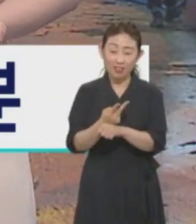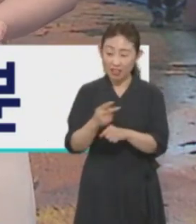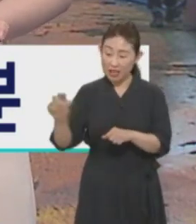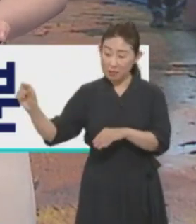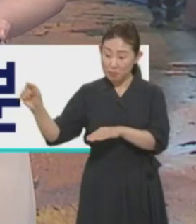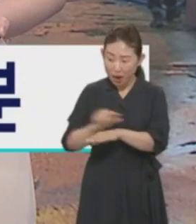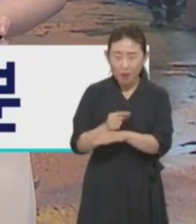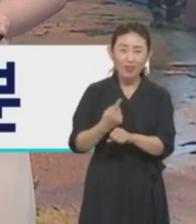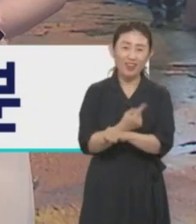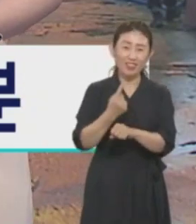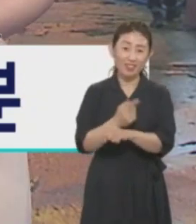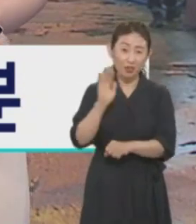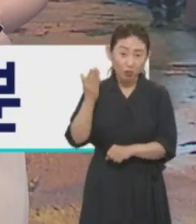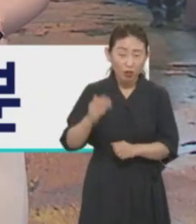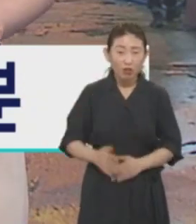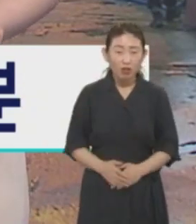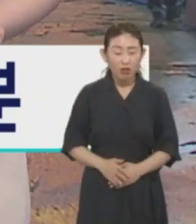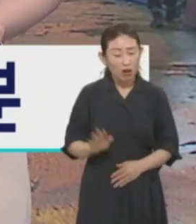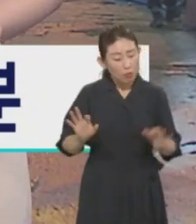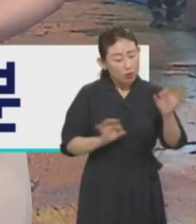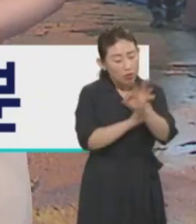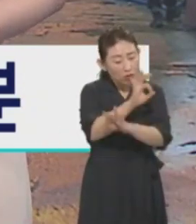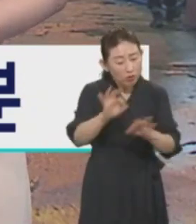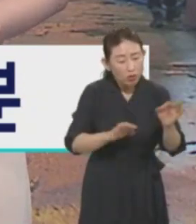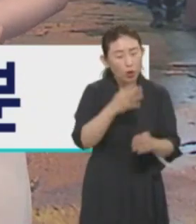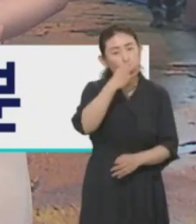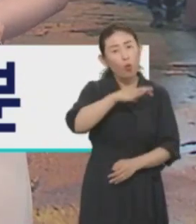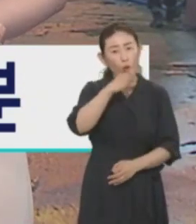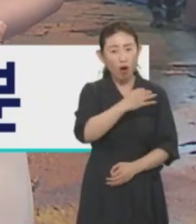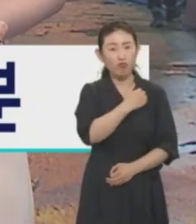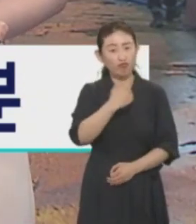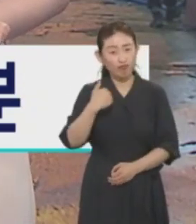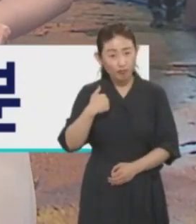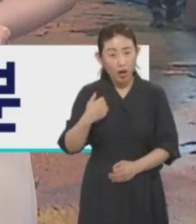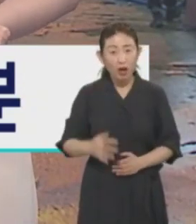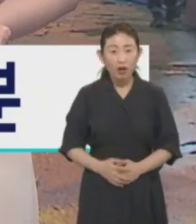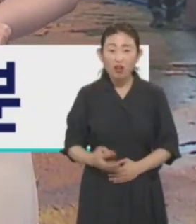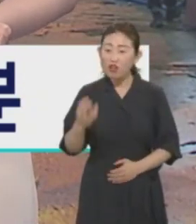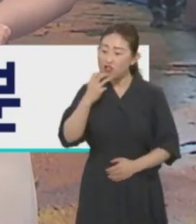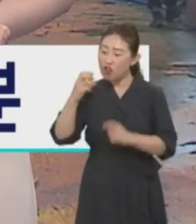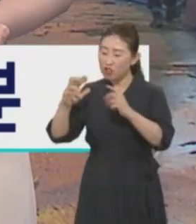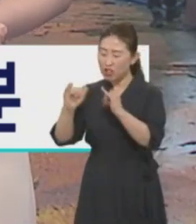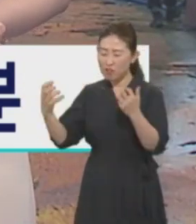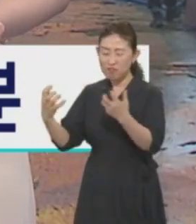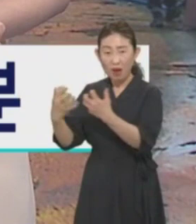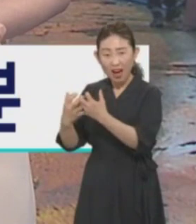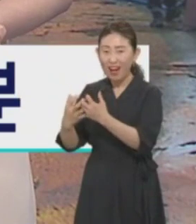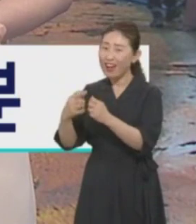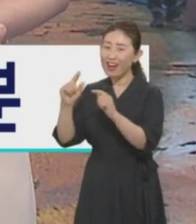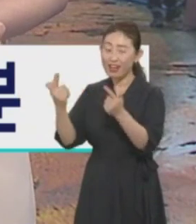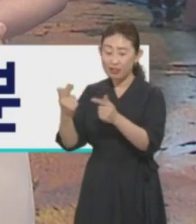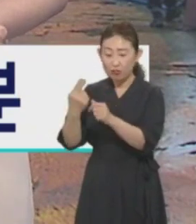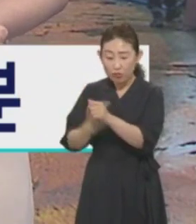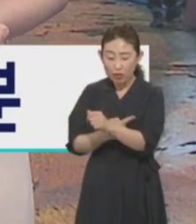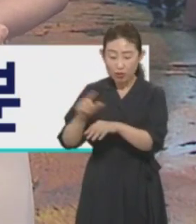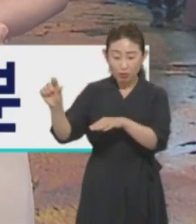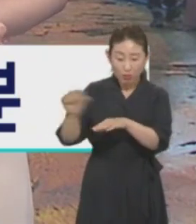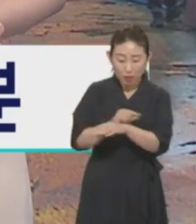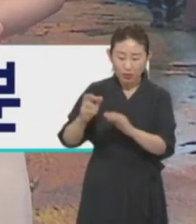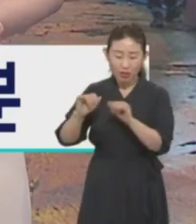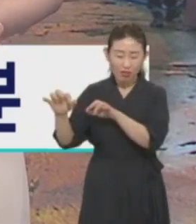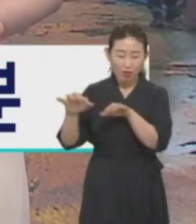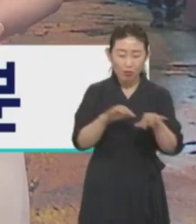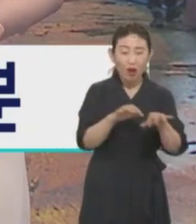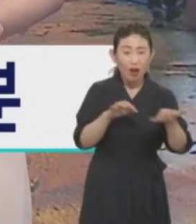1시간으로 단축되기 때문인데요. 경제성도 충분한 것으로 나타난 데다 수도권 과밀 해소 효과도 확실할 것으로 보여 기대감이